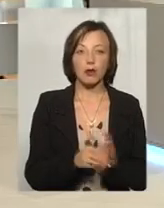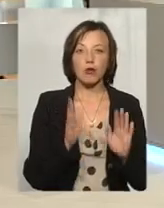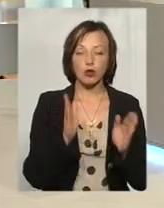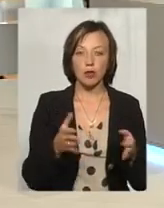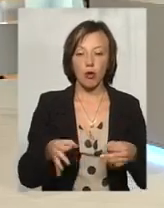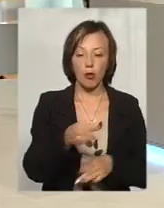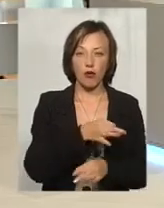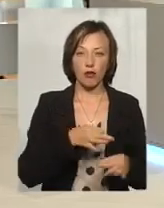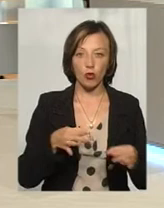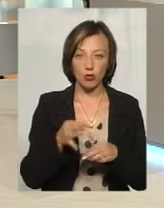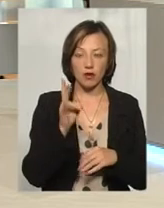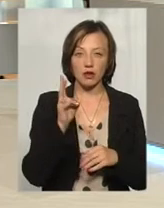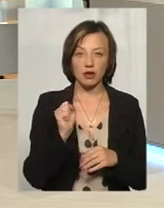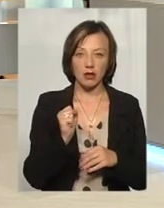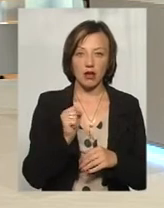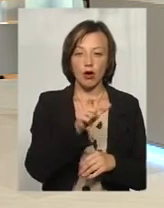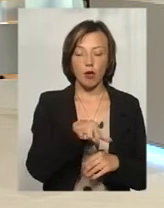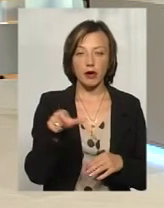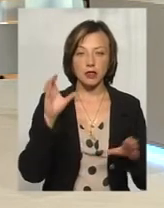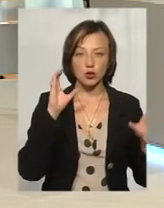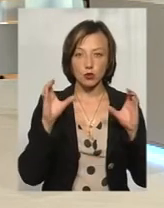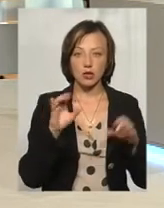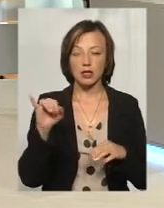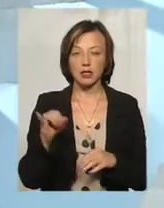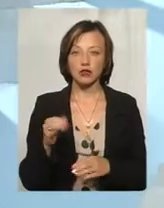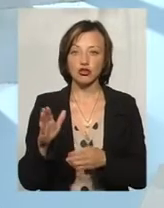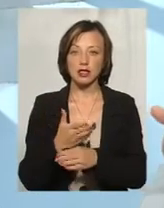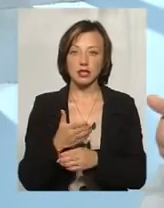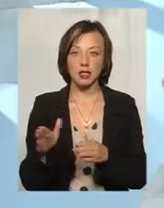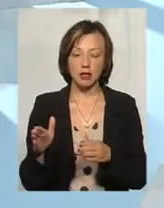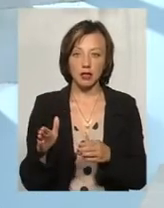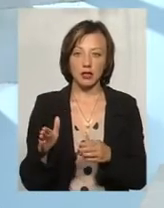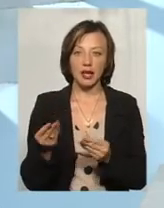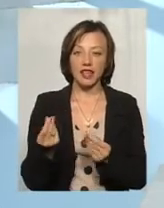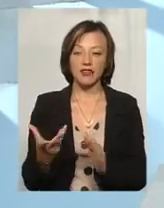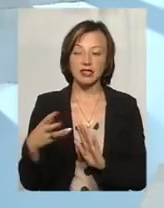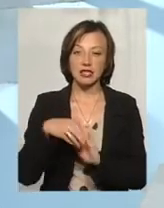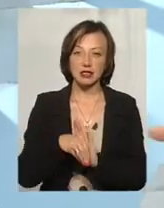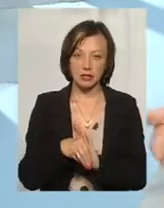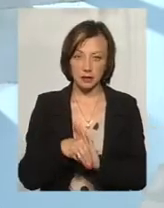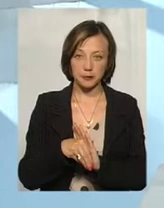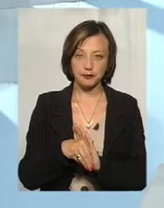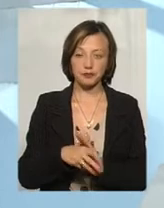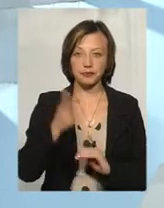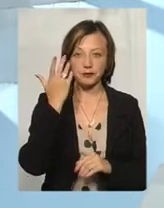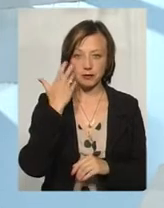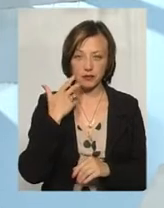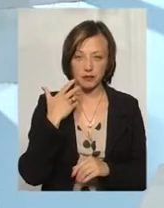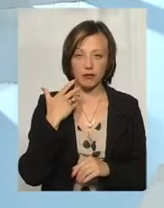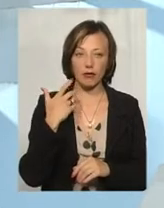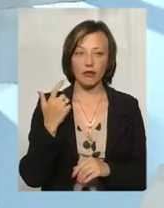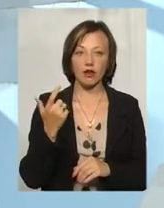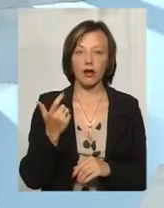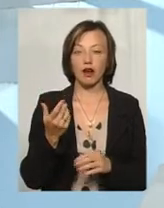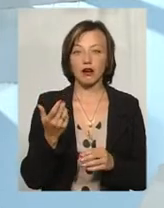будемо обговорювати на громадських слуханнях. І є частина інвестиційна, тобто коли власник